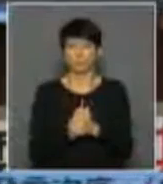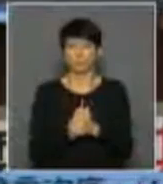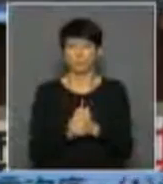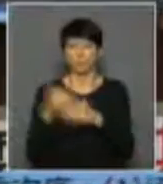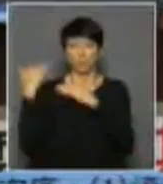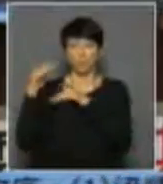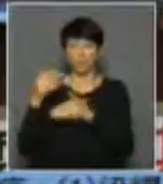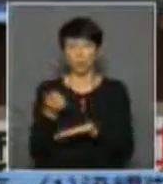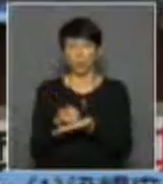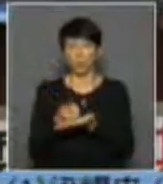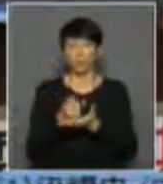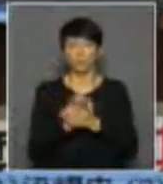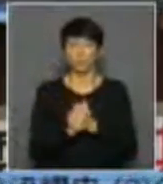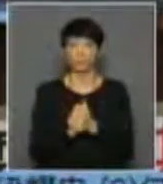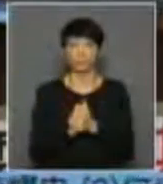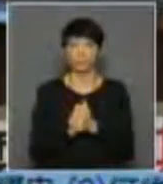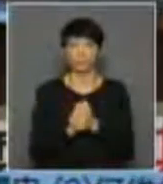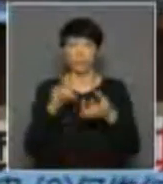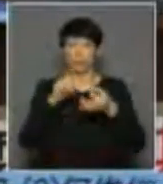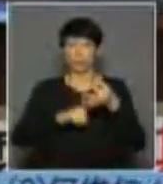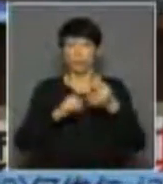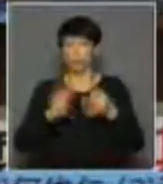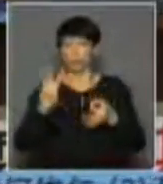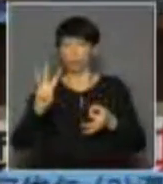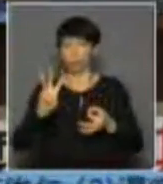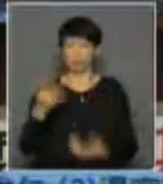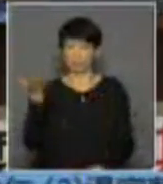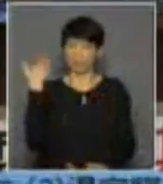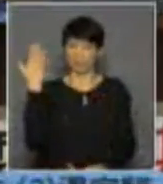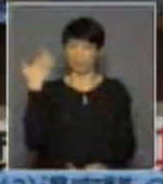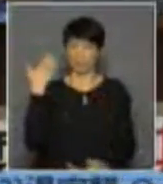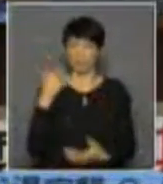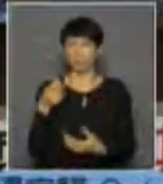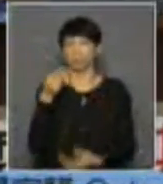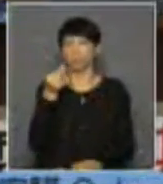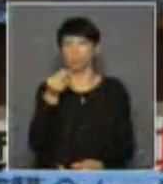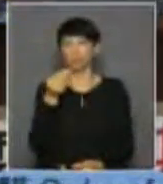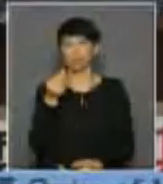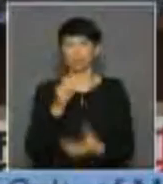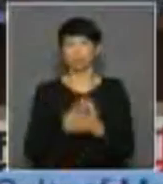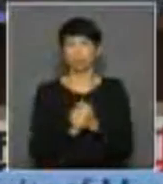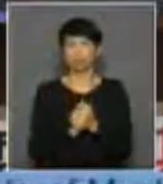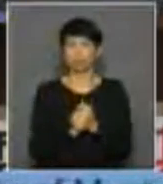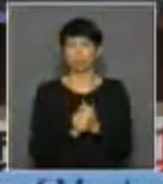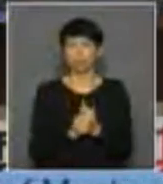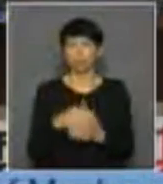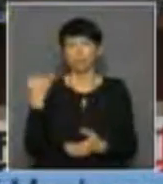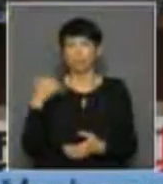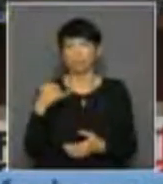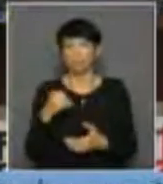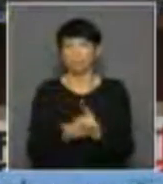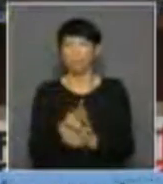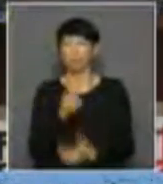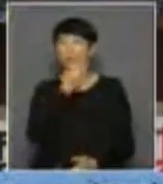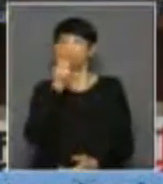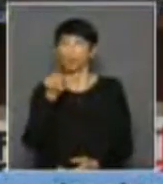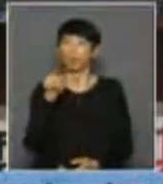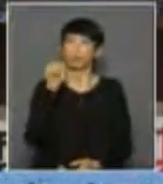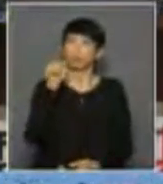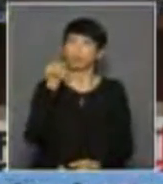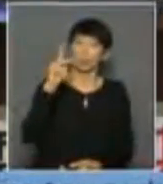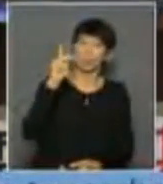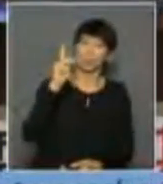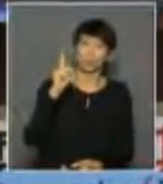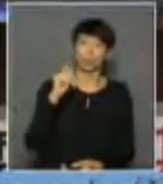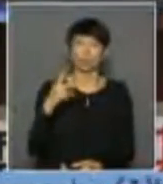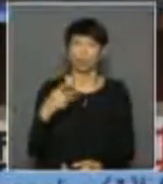了。沃尔玛初初都是想着，哎，即系我哋啲钱又唔够人掂啊，咁同埋望住对面 Kmart 咧，个